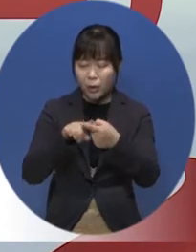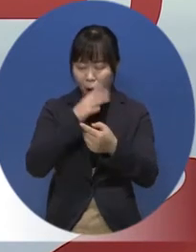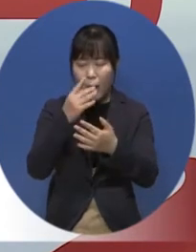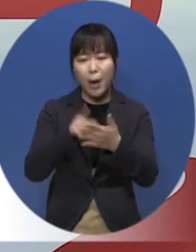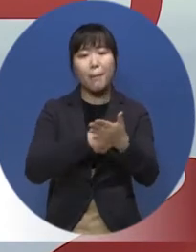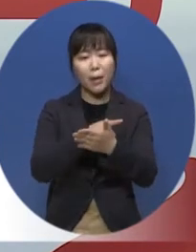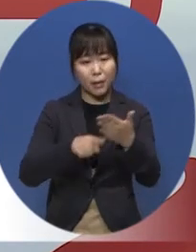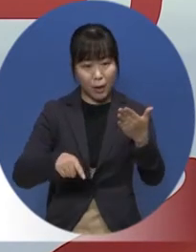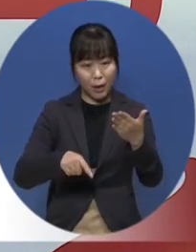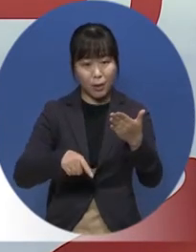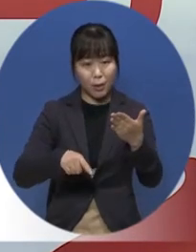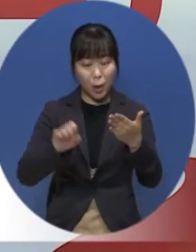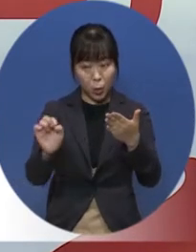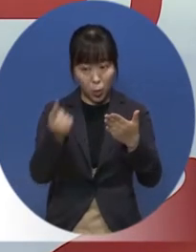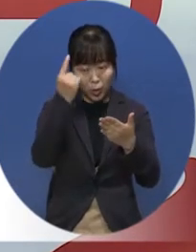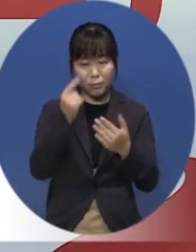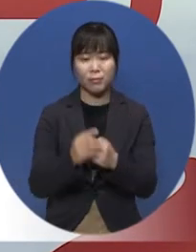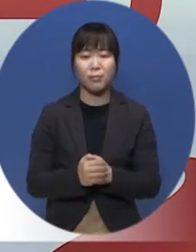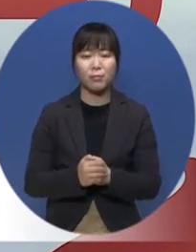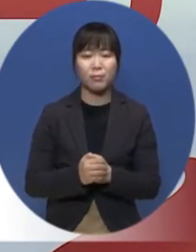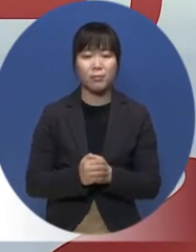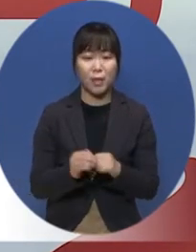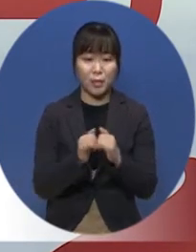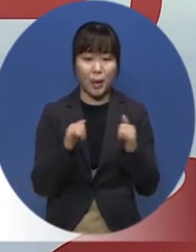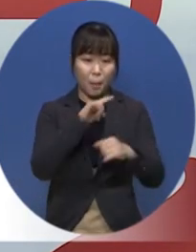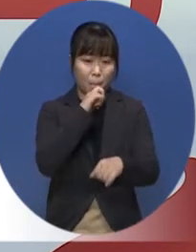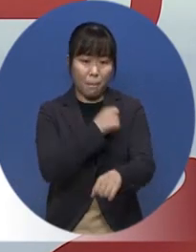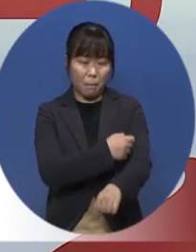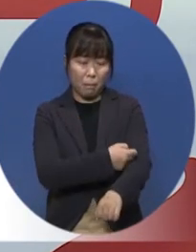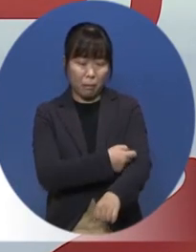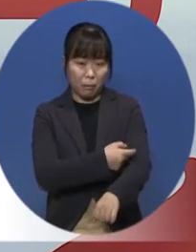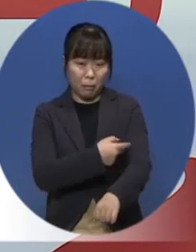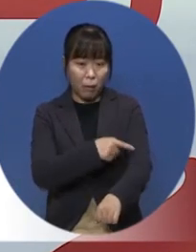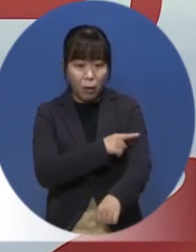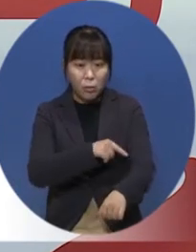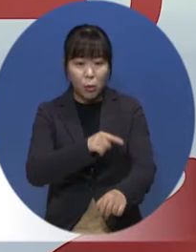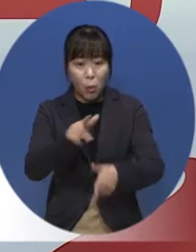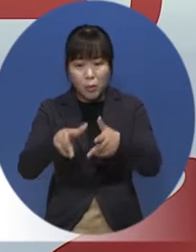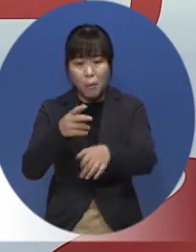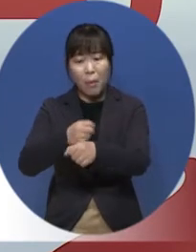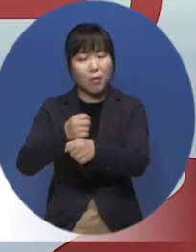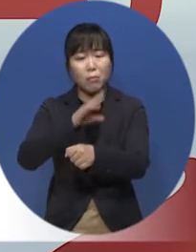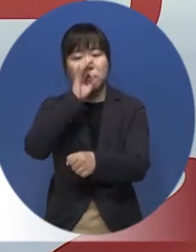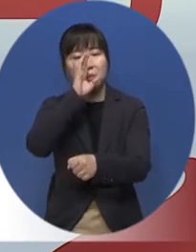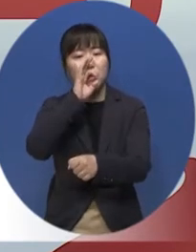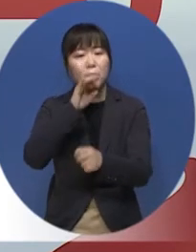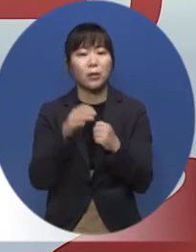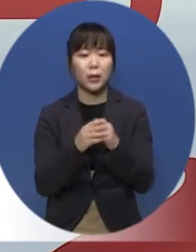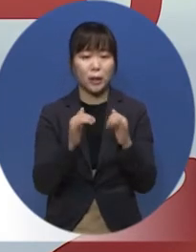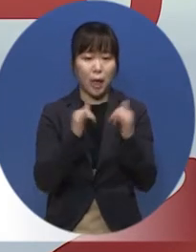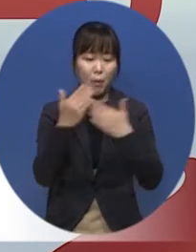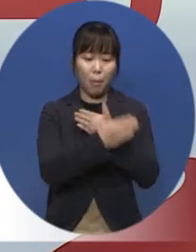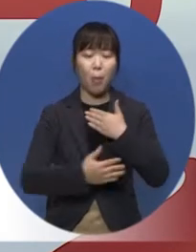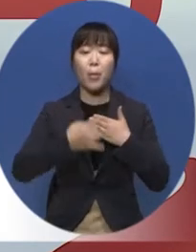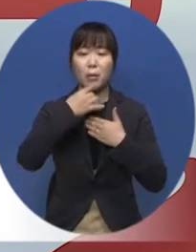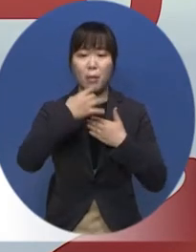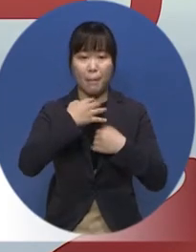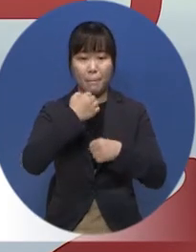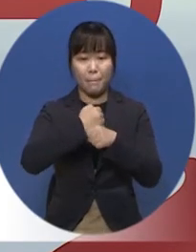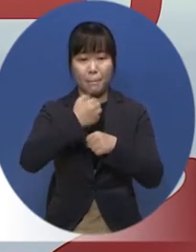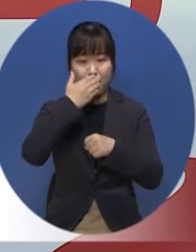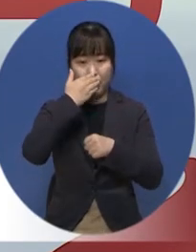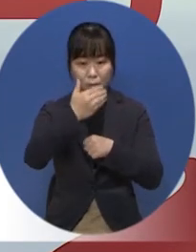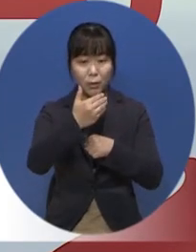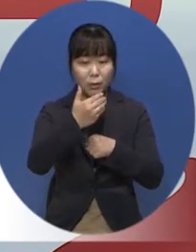결찰 태슬 이렇게 사람의 크랙은 공저 만들 수 없습니다 단지 자라 보면서 맞을 수가 있어요